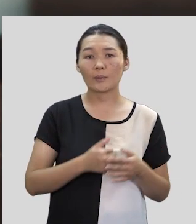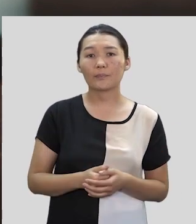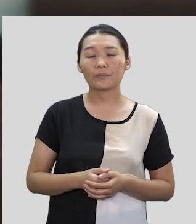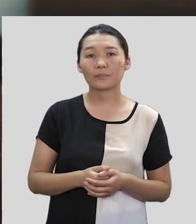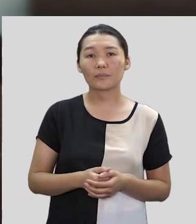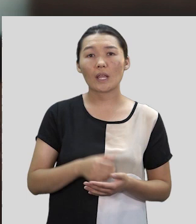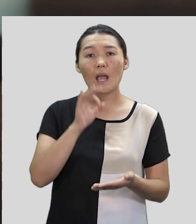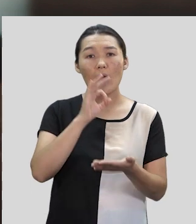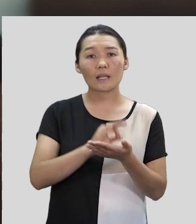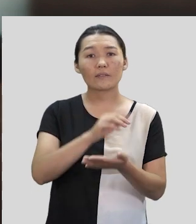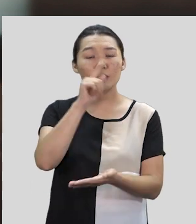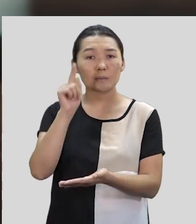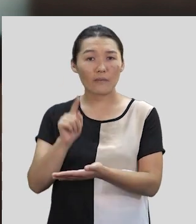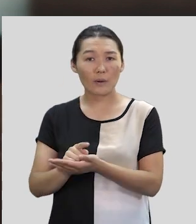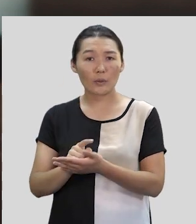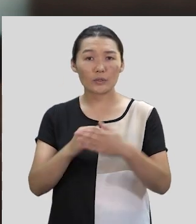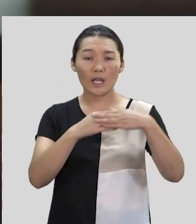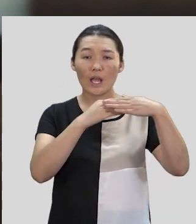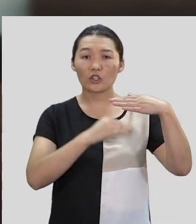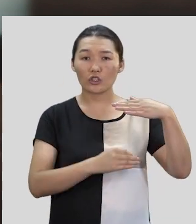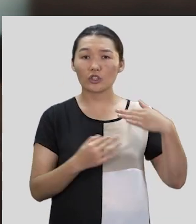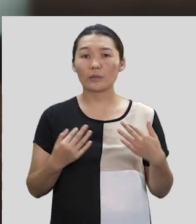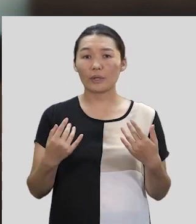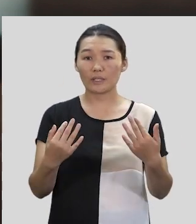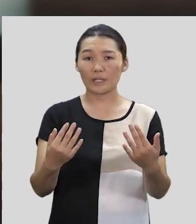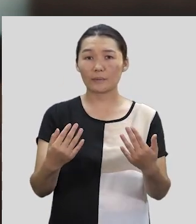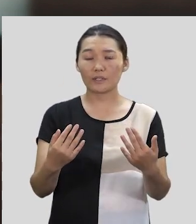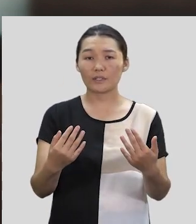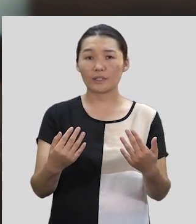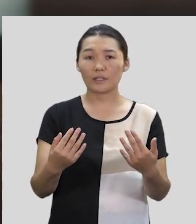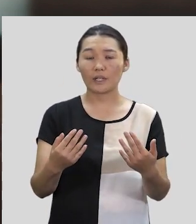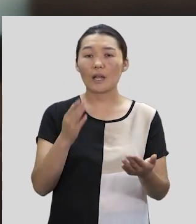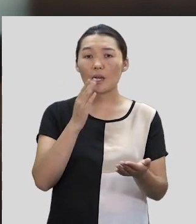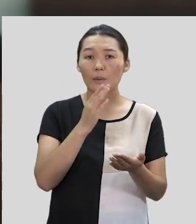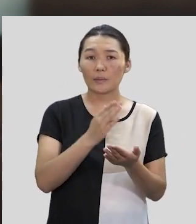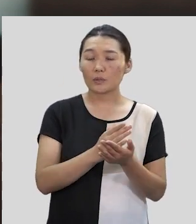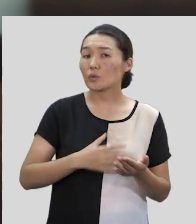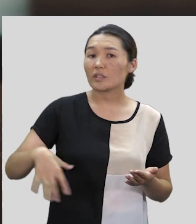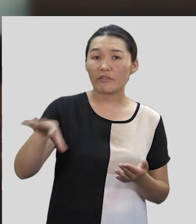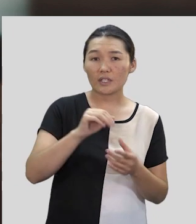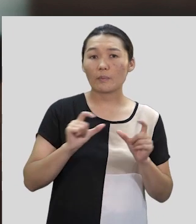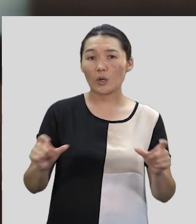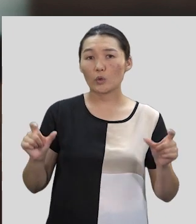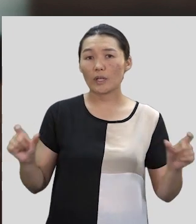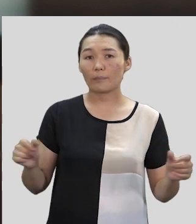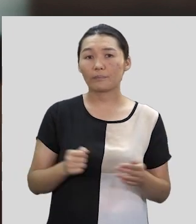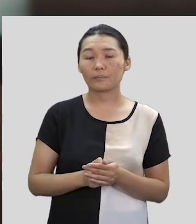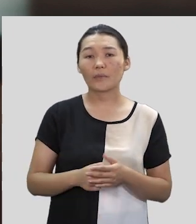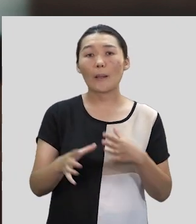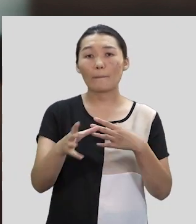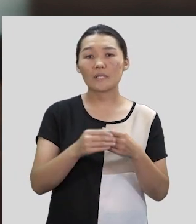ответим на вопрос низшие потребности присуще всем людям мы с вами